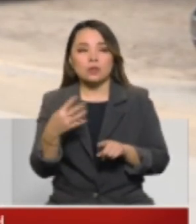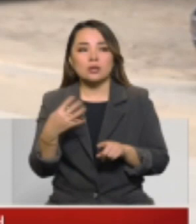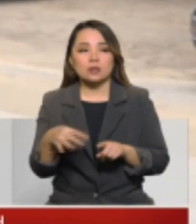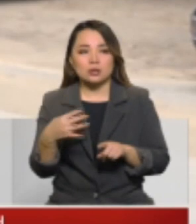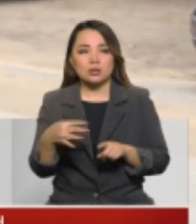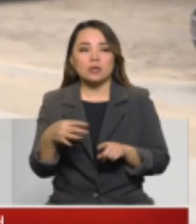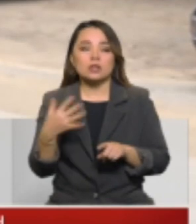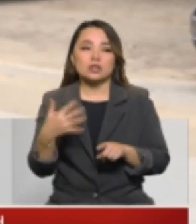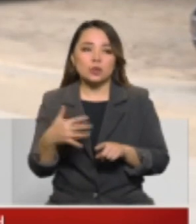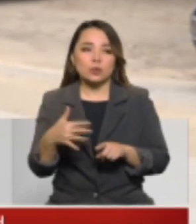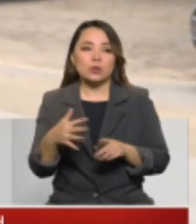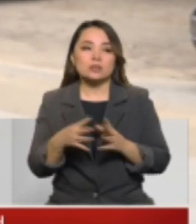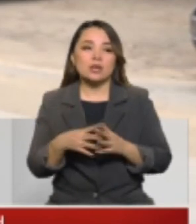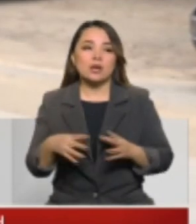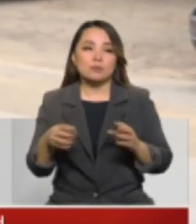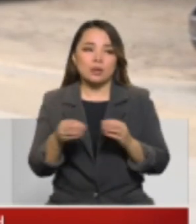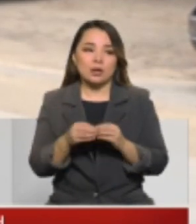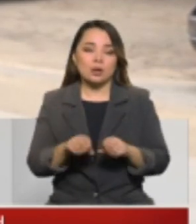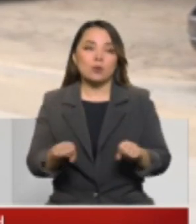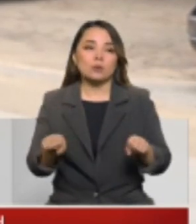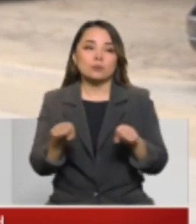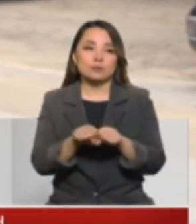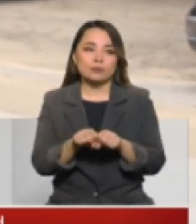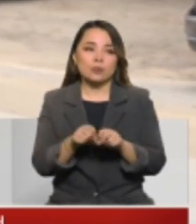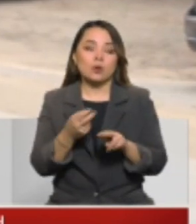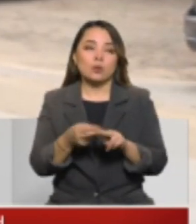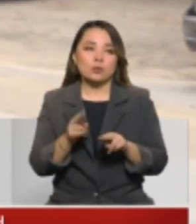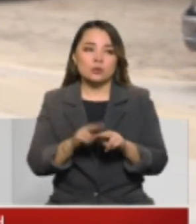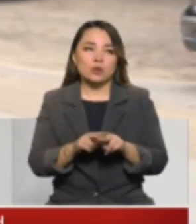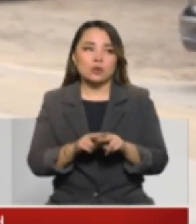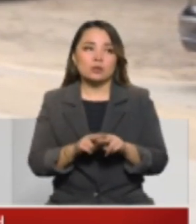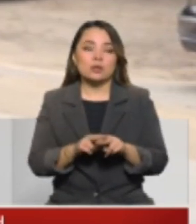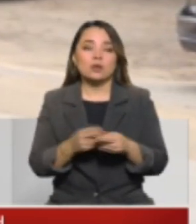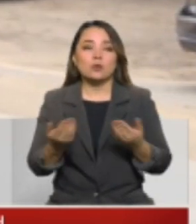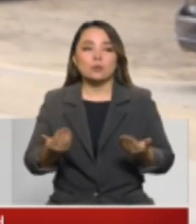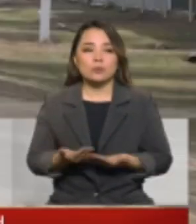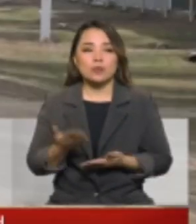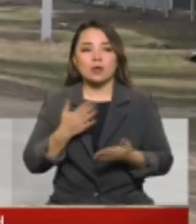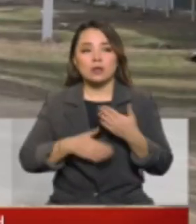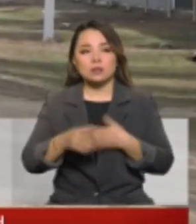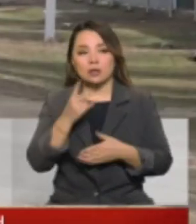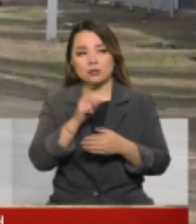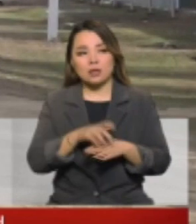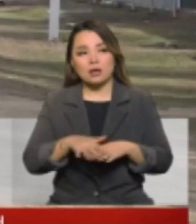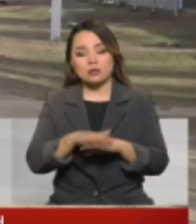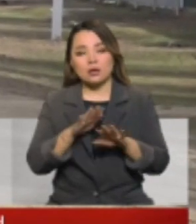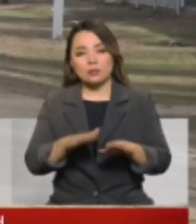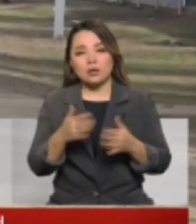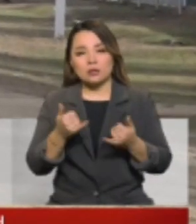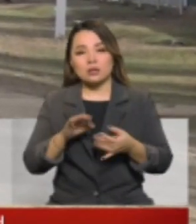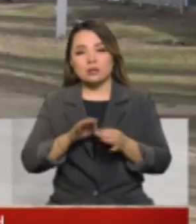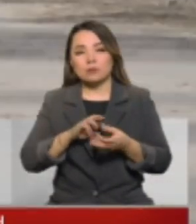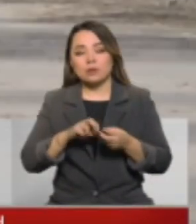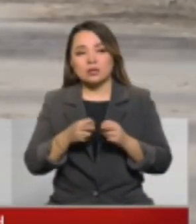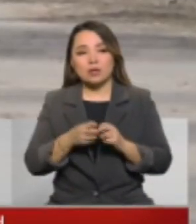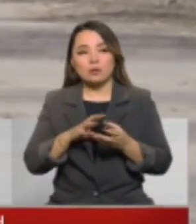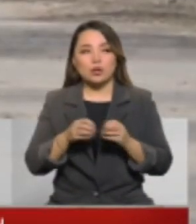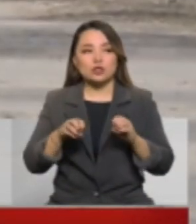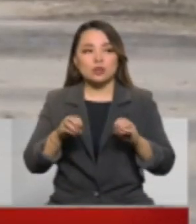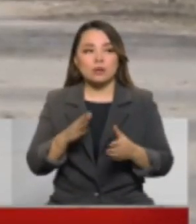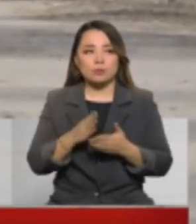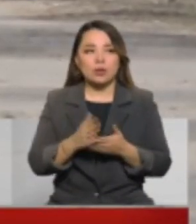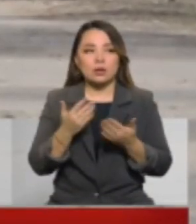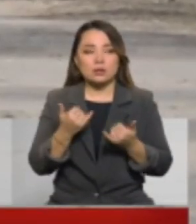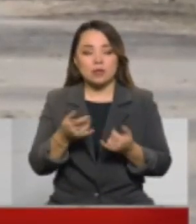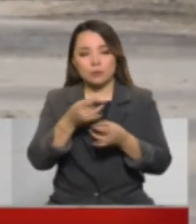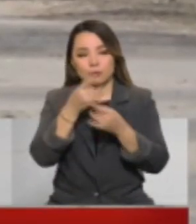30-40 50 шақты семья қазір қосып, сонымен нұр үстіне нұр болып, халық қуанып жатыр. Бір жылда ауылдың біраз мәселесі шешілді. Десе де елді